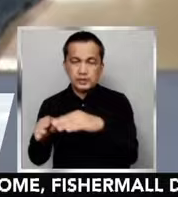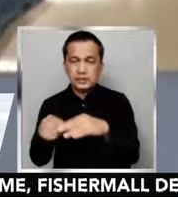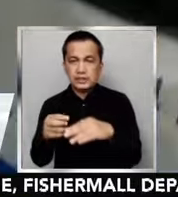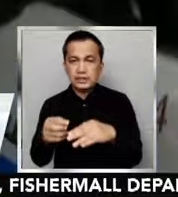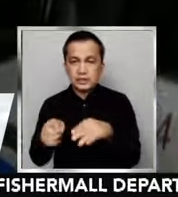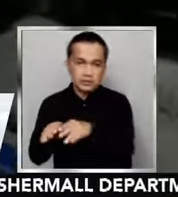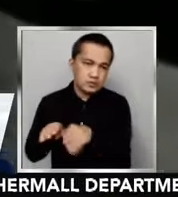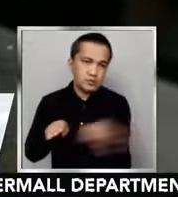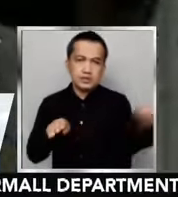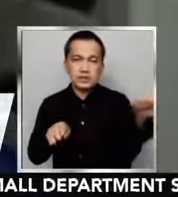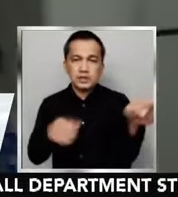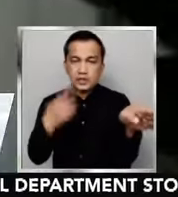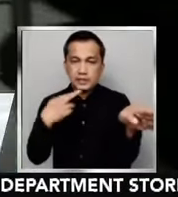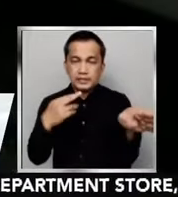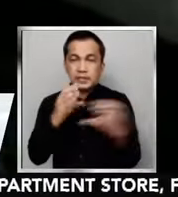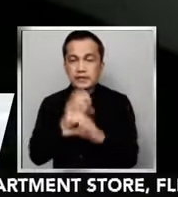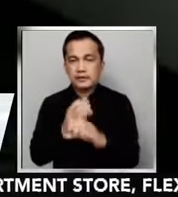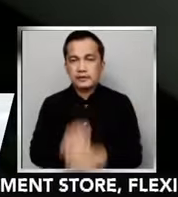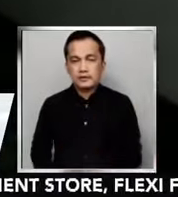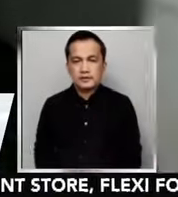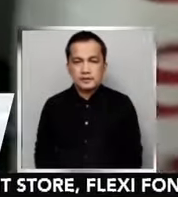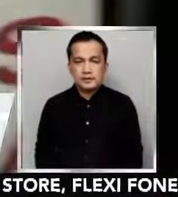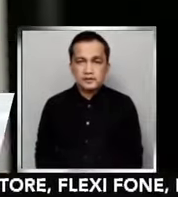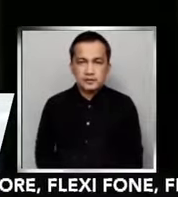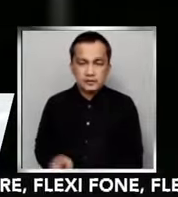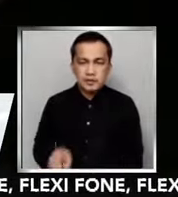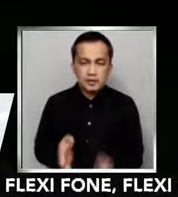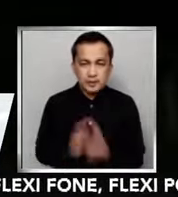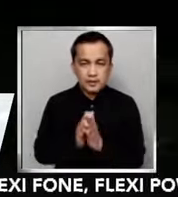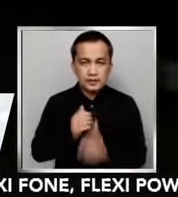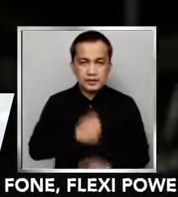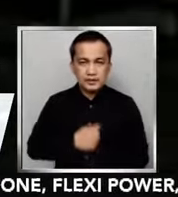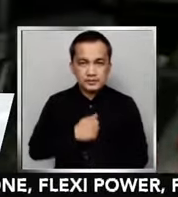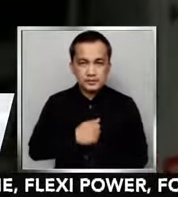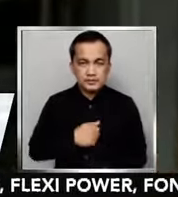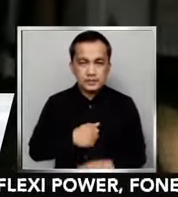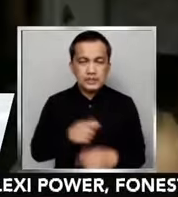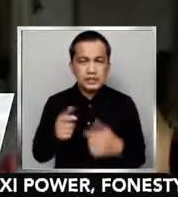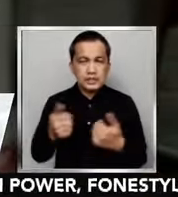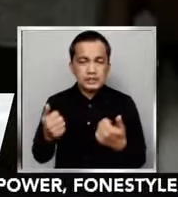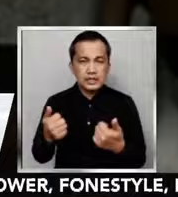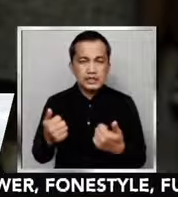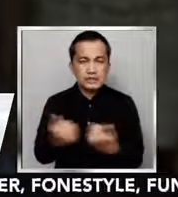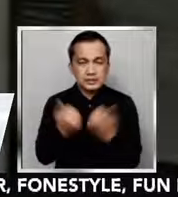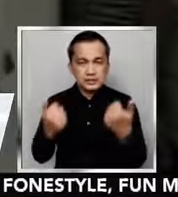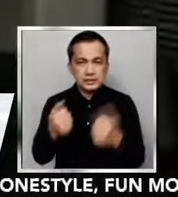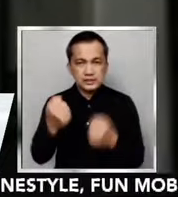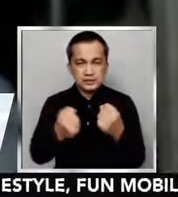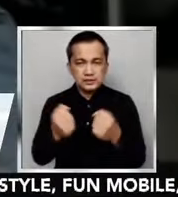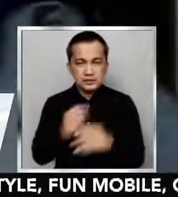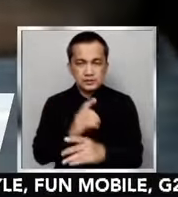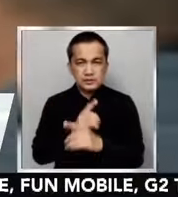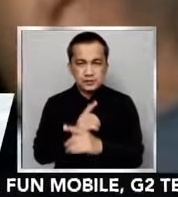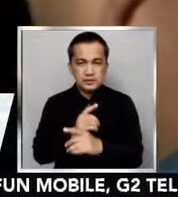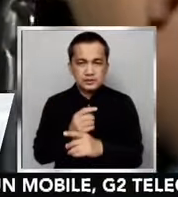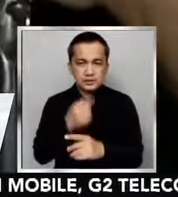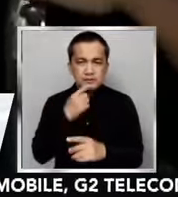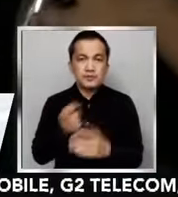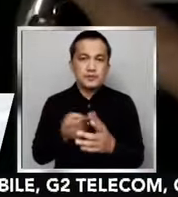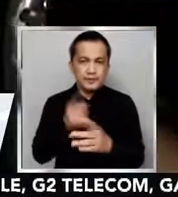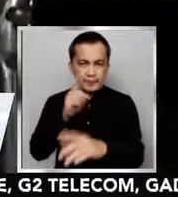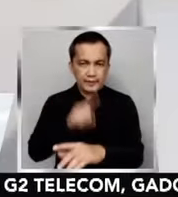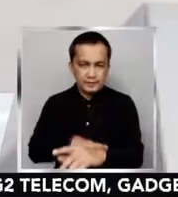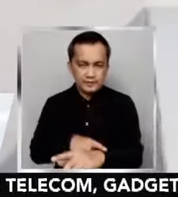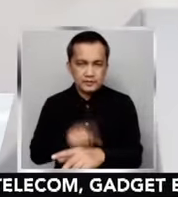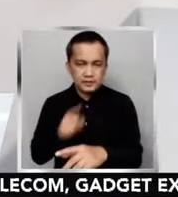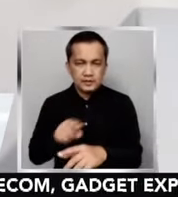ng pulang sasakyan humingi naman ng dispensa ang nakad disgrasyang driver saka dumang Unang beses niyang masangkot